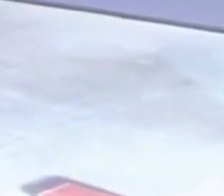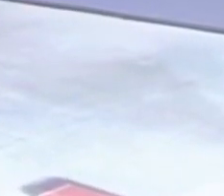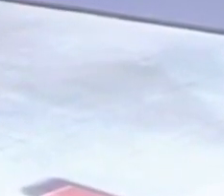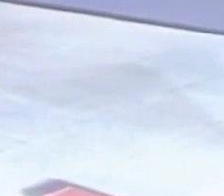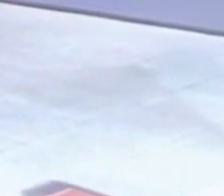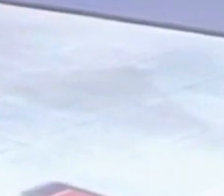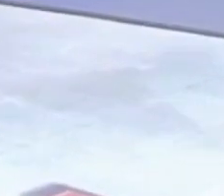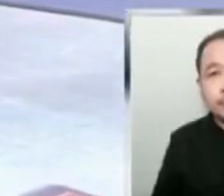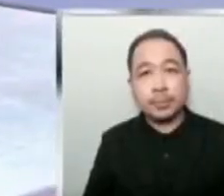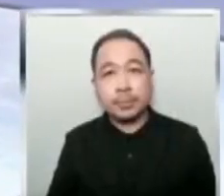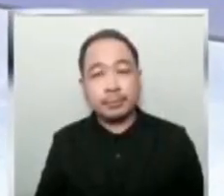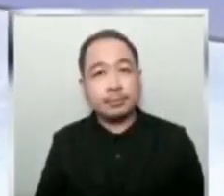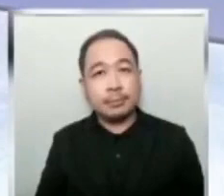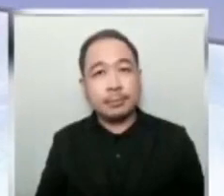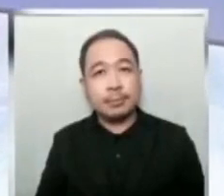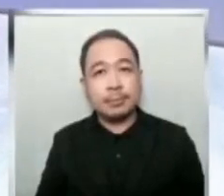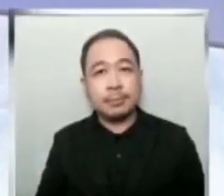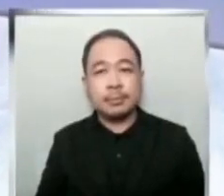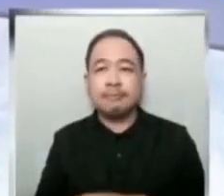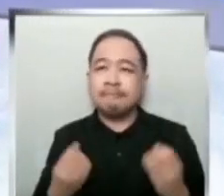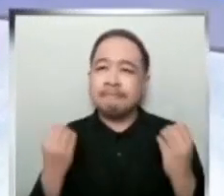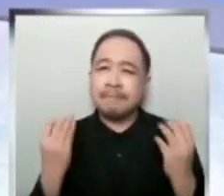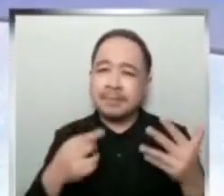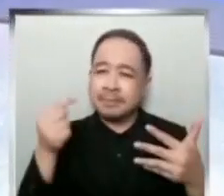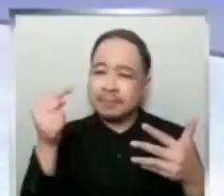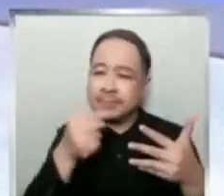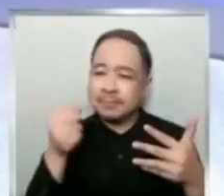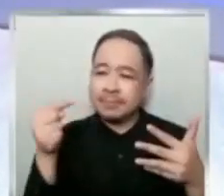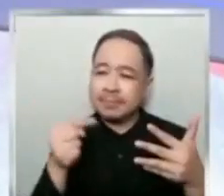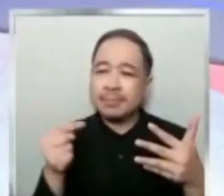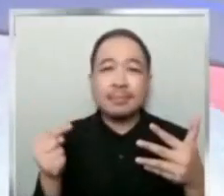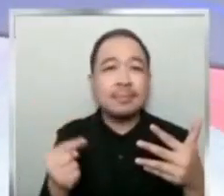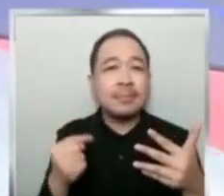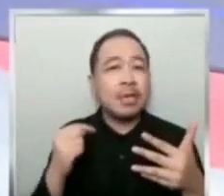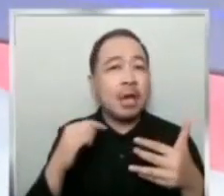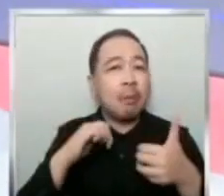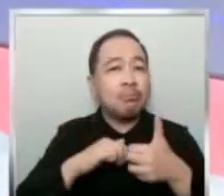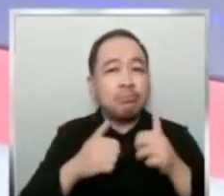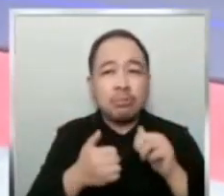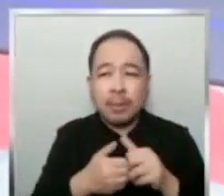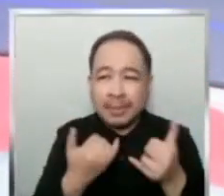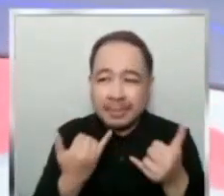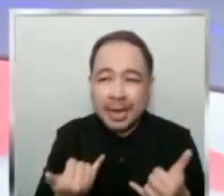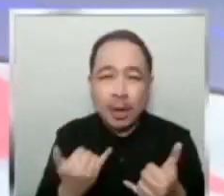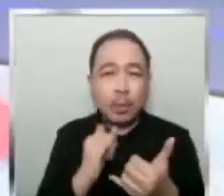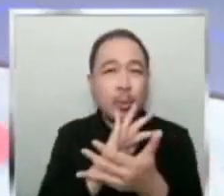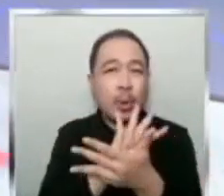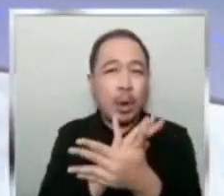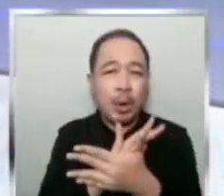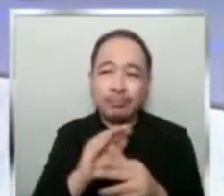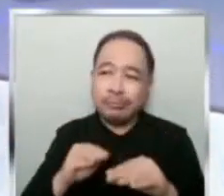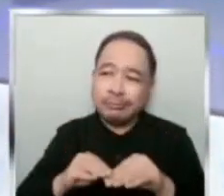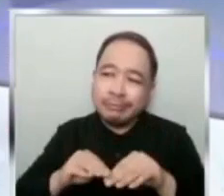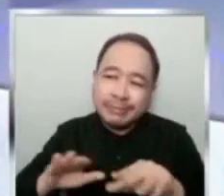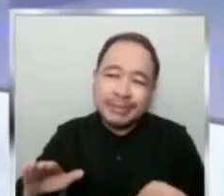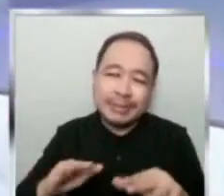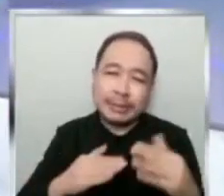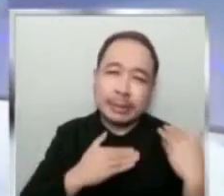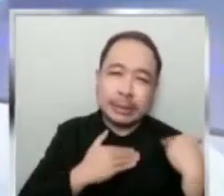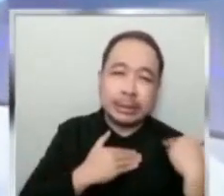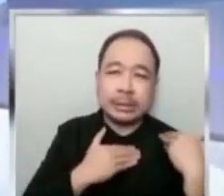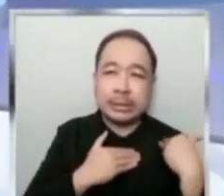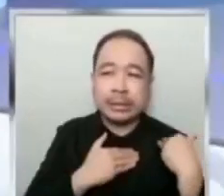Sa dami ng pinapasang problema, lalo na ngayong pandemya, hindi na raw nasikaso ng isang ginang sa Antipolo ang kanyang mga